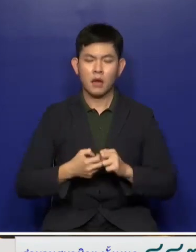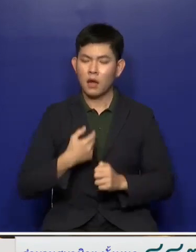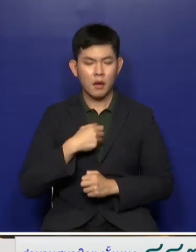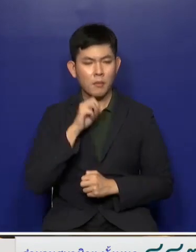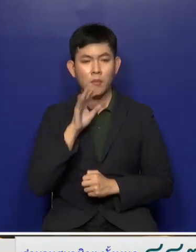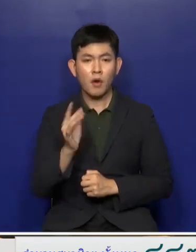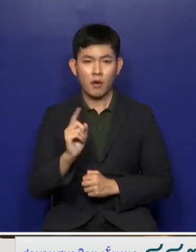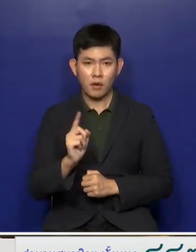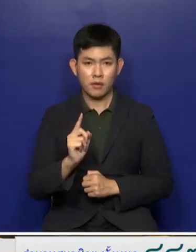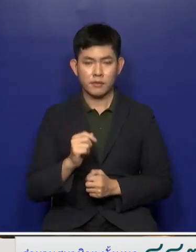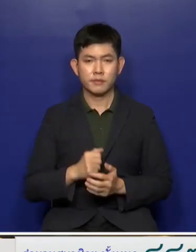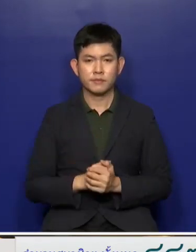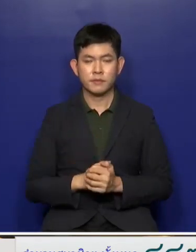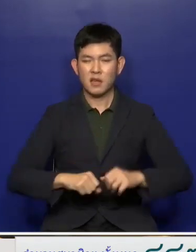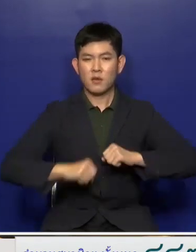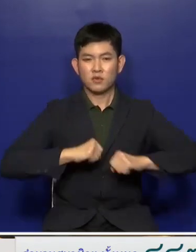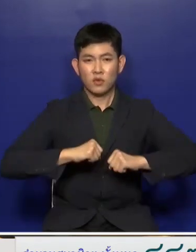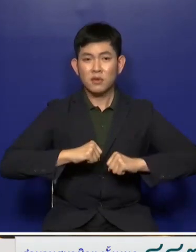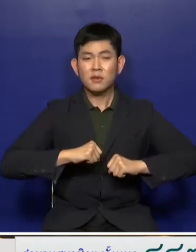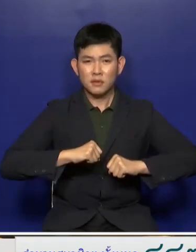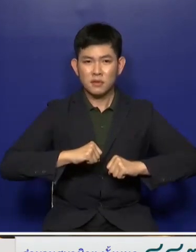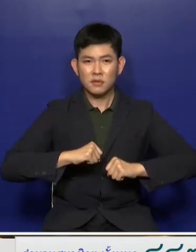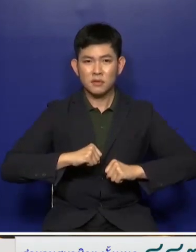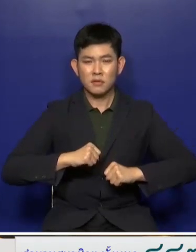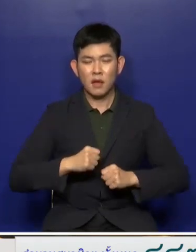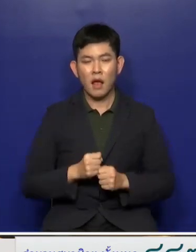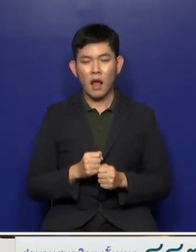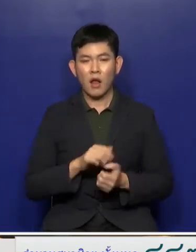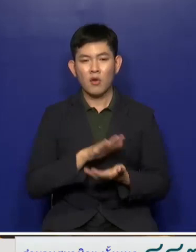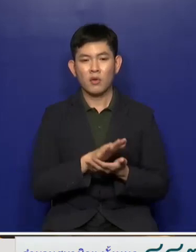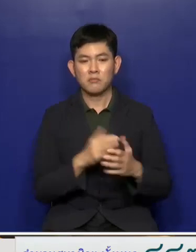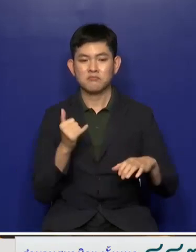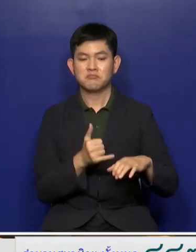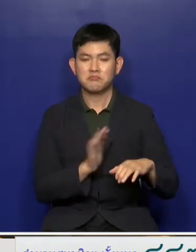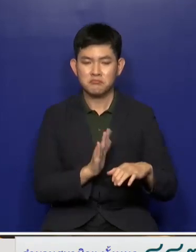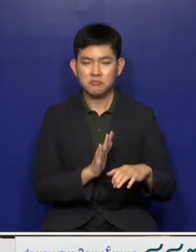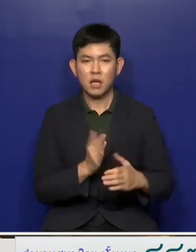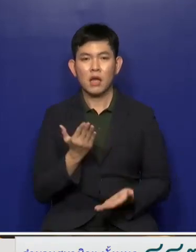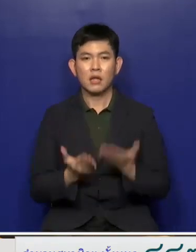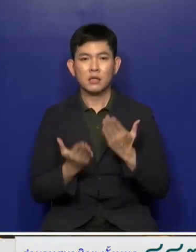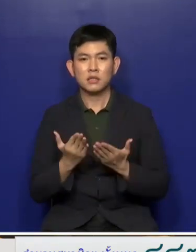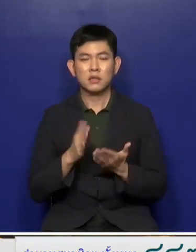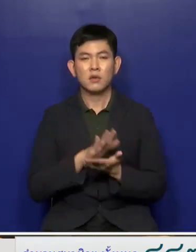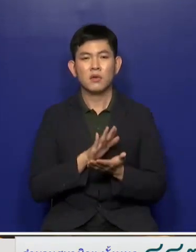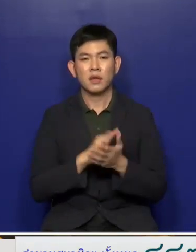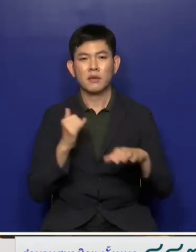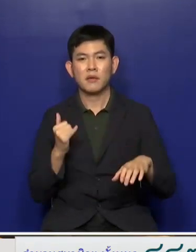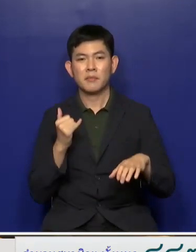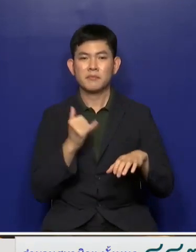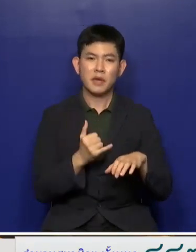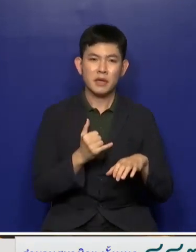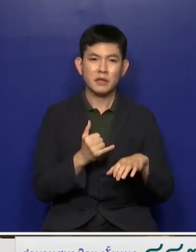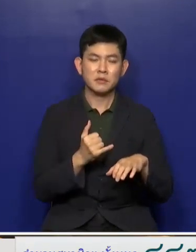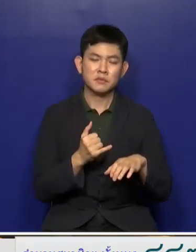าเยาวชนไม่ค่อยเข้าเรียนหนังสือในหรือเข้าเรียนการเข้าเรียนครับในสถาบันการศึกษ